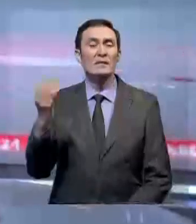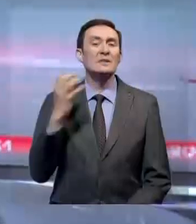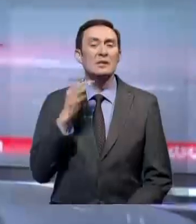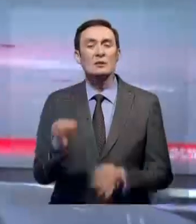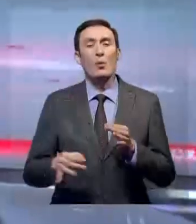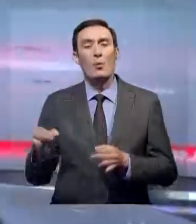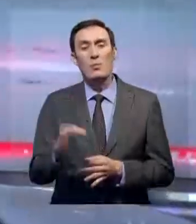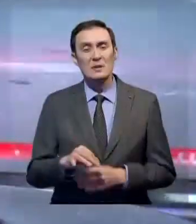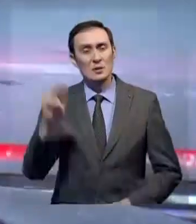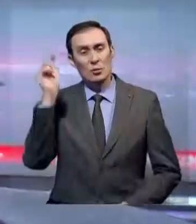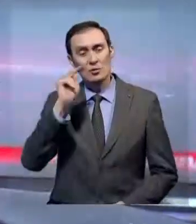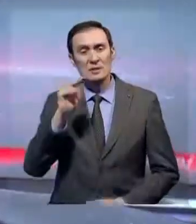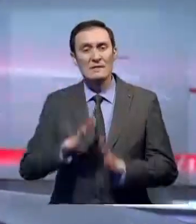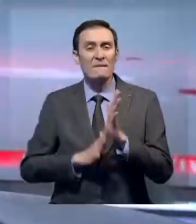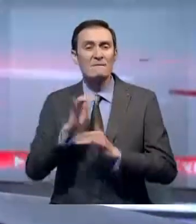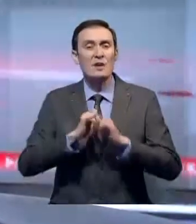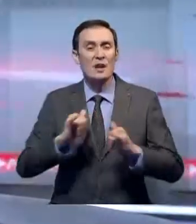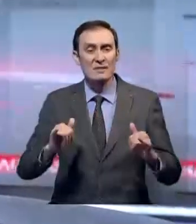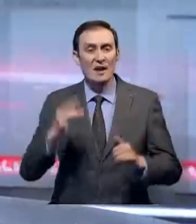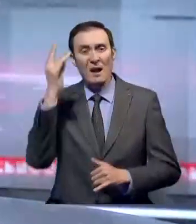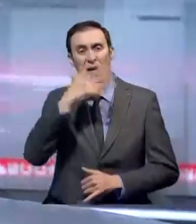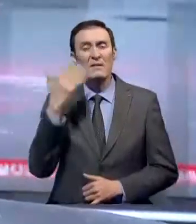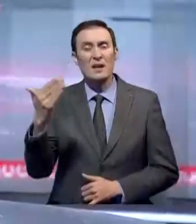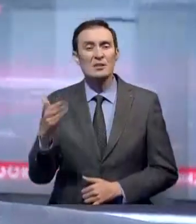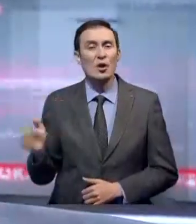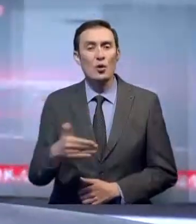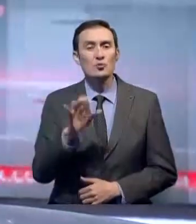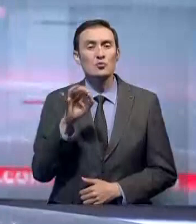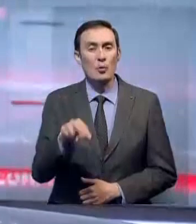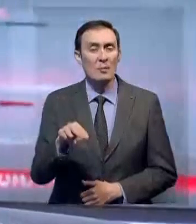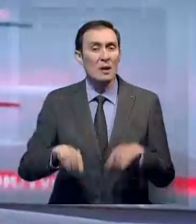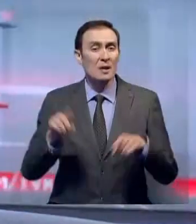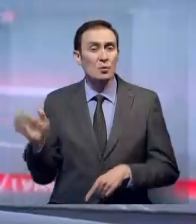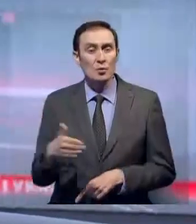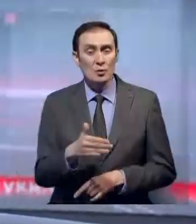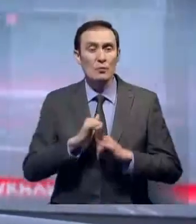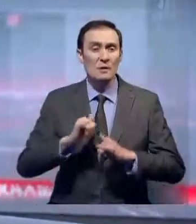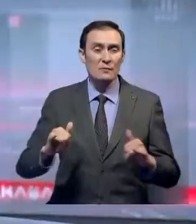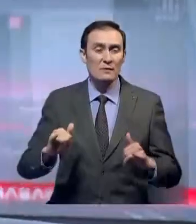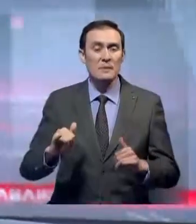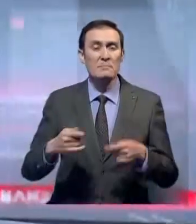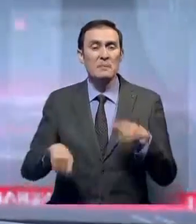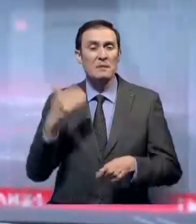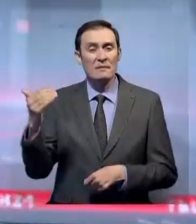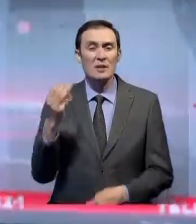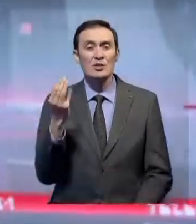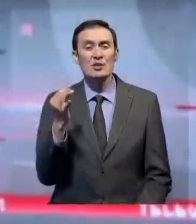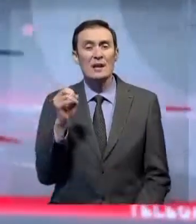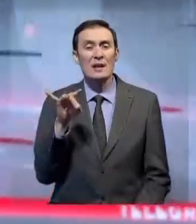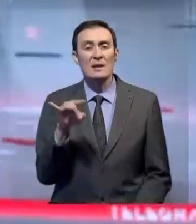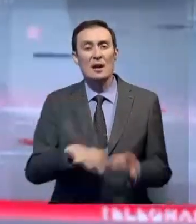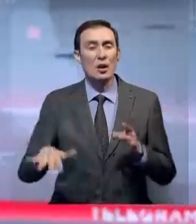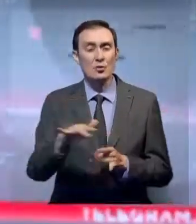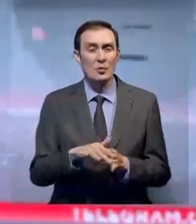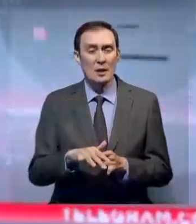В Кызылординской области научились выращивать африканских сомов. Редкую рыбу разводит предприниматель из Шуйлийского